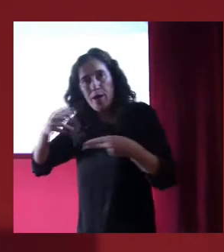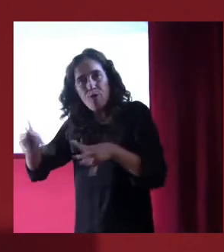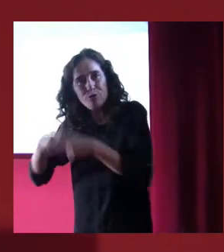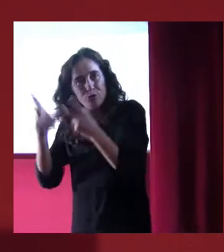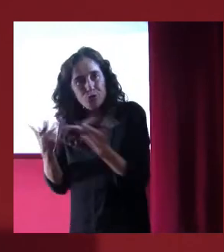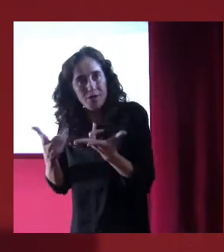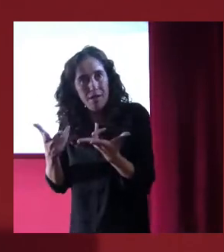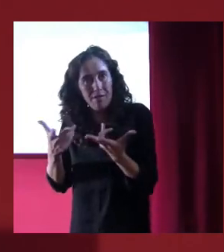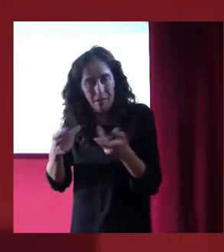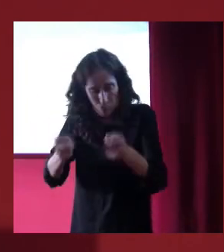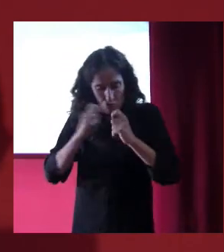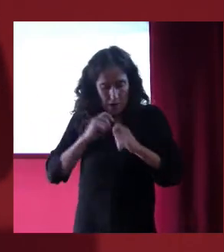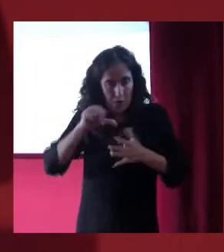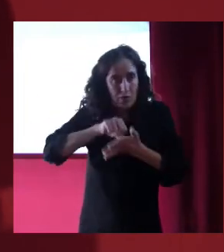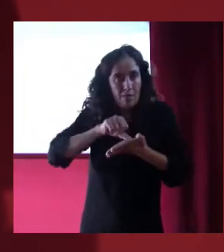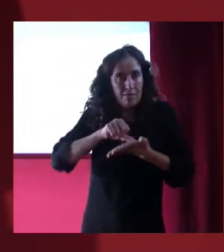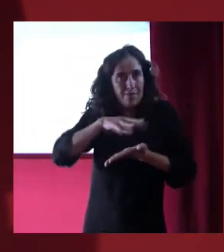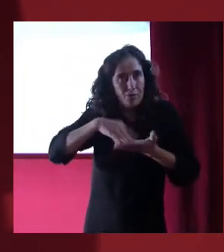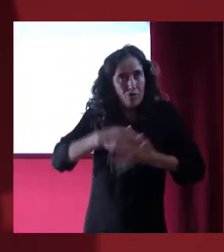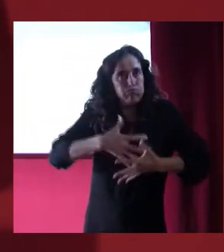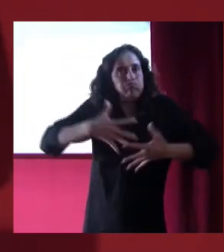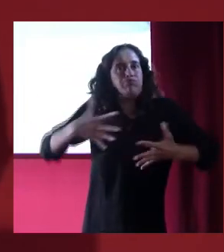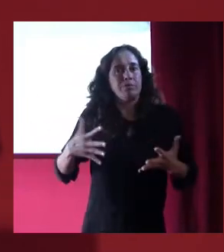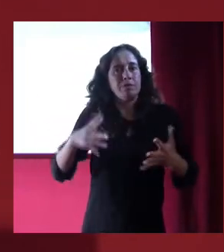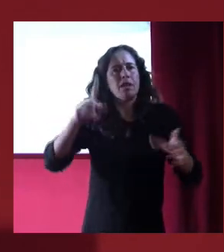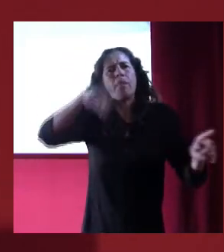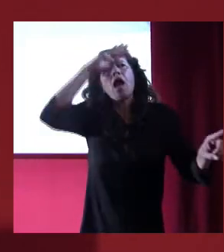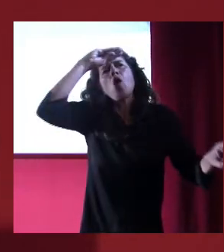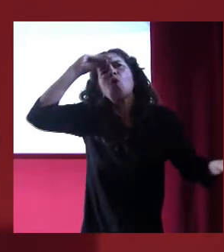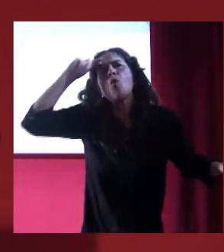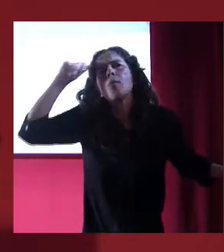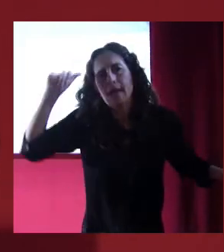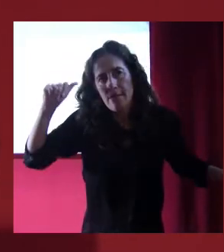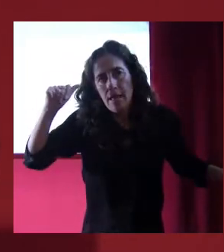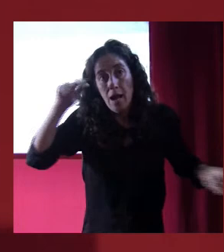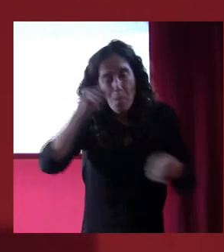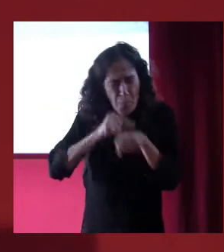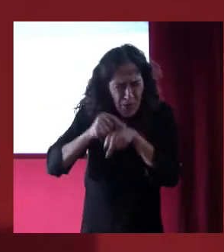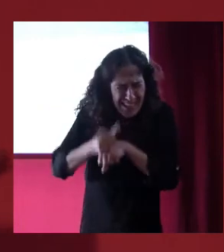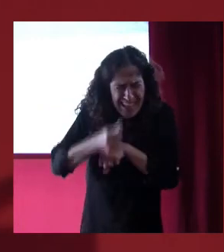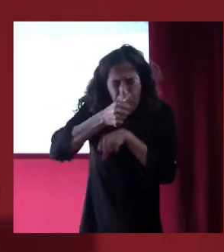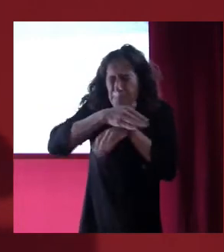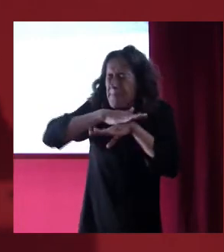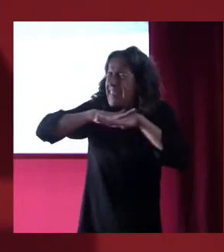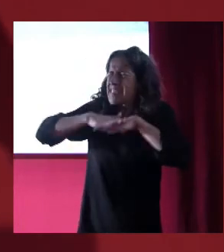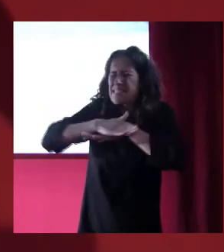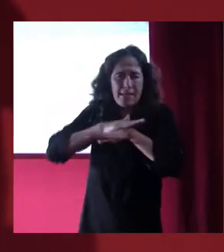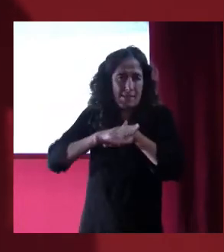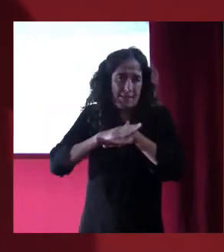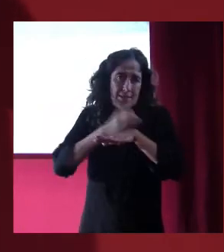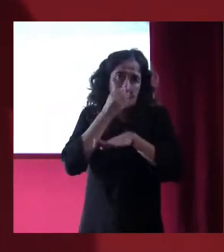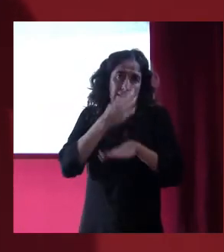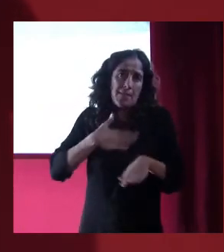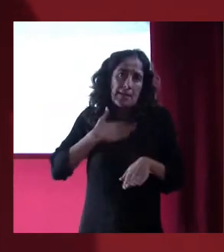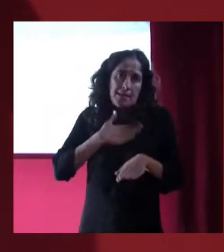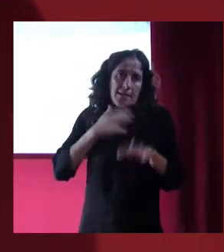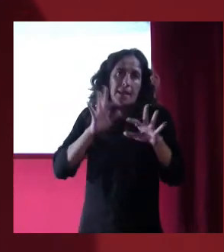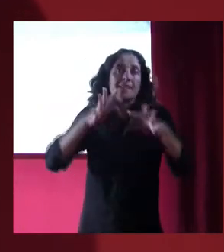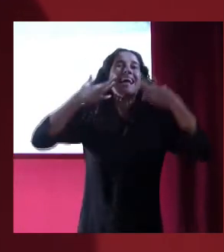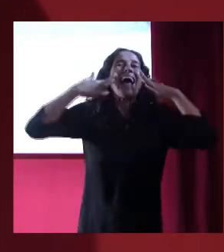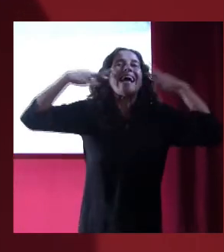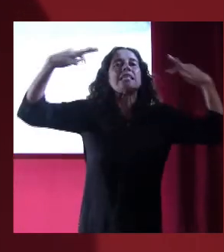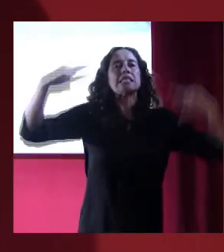ciutat. I sobretot, quan obliden que la política més bàsica de l'estat del benestar és la seguretat.